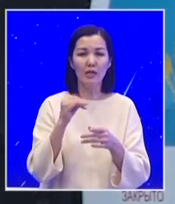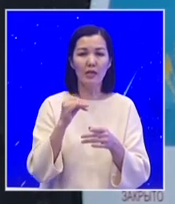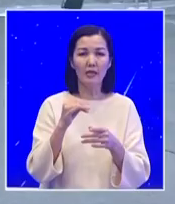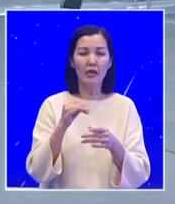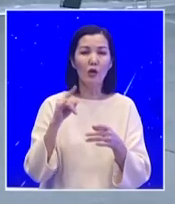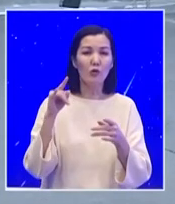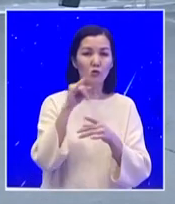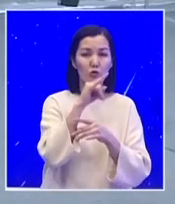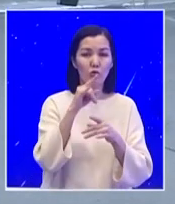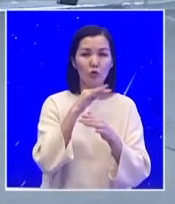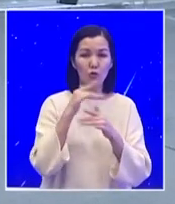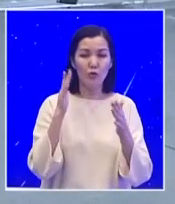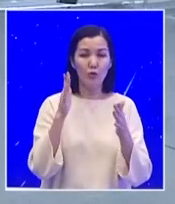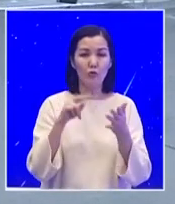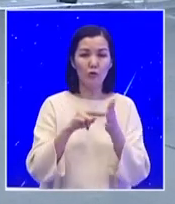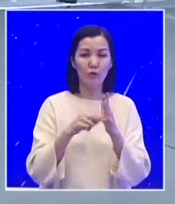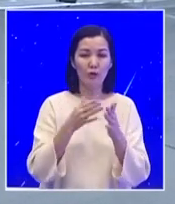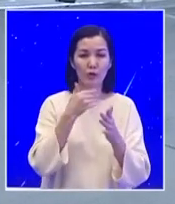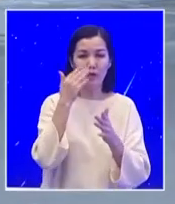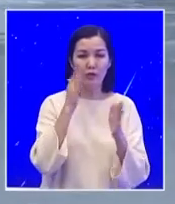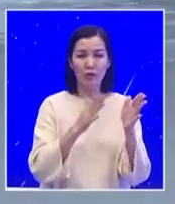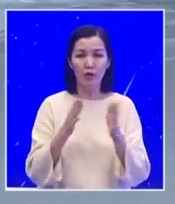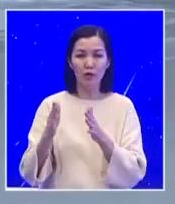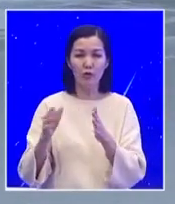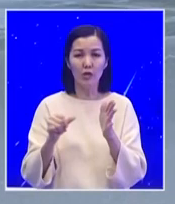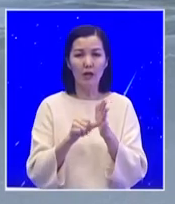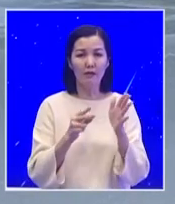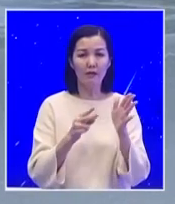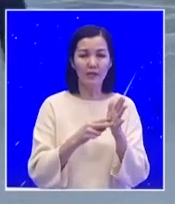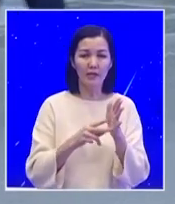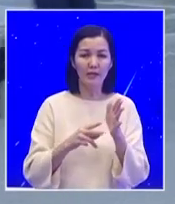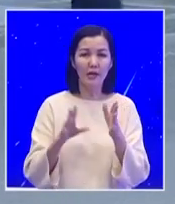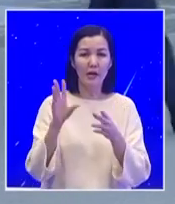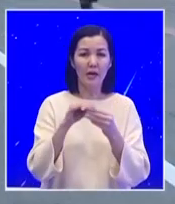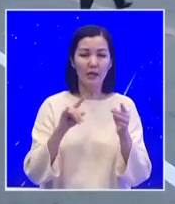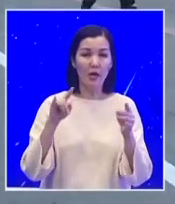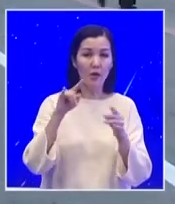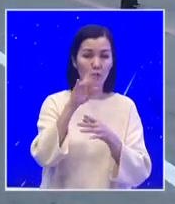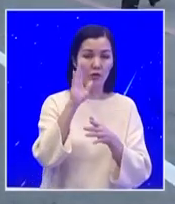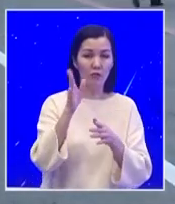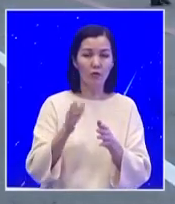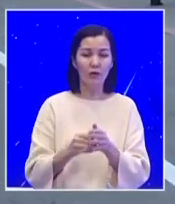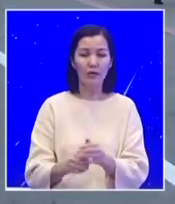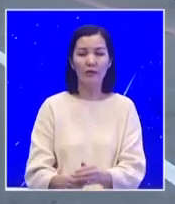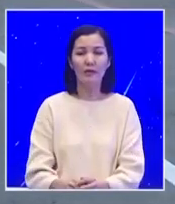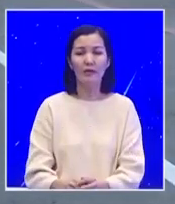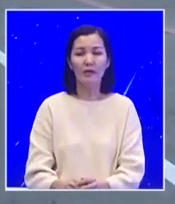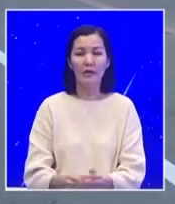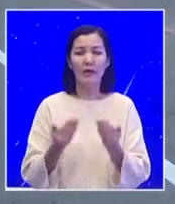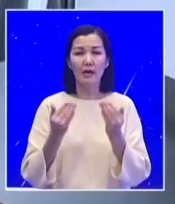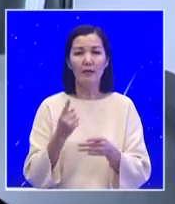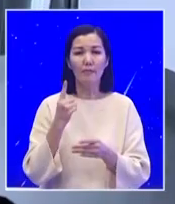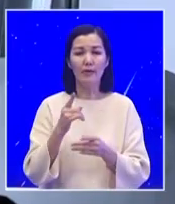көбейтуді жоспарлап отыр. Дегенмен жаз мезгілінде тұрақты түрде 6-8 мәрте ұшақтар әуеге көтеріледі дейді мекеме басшысы. Ал